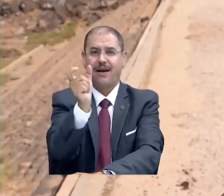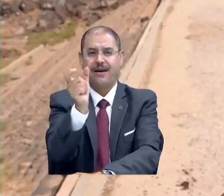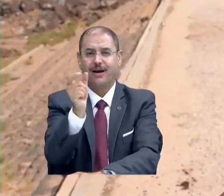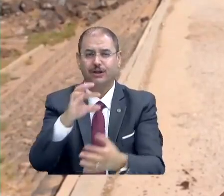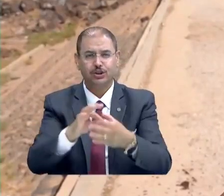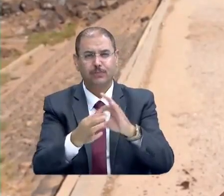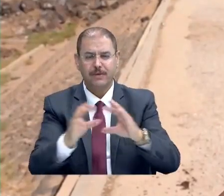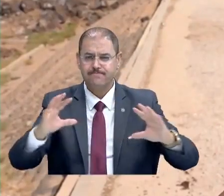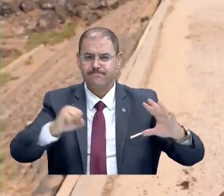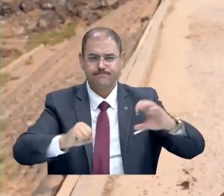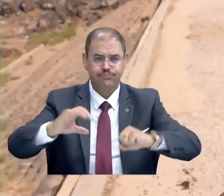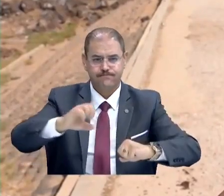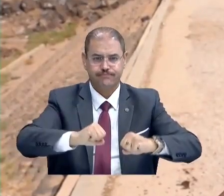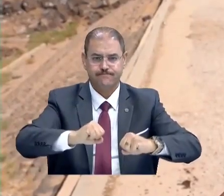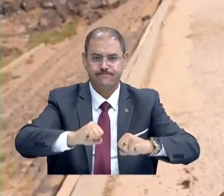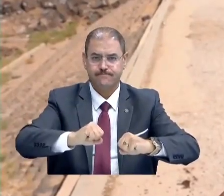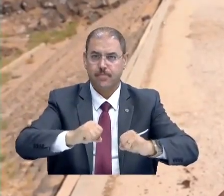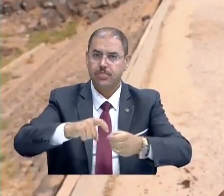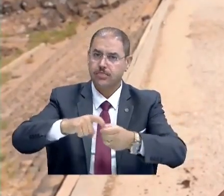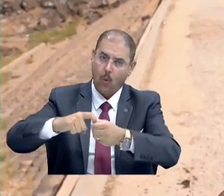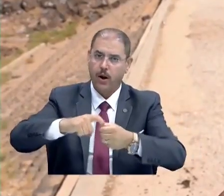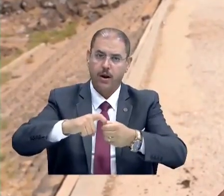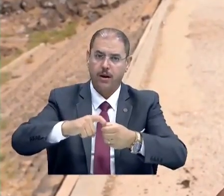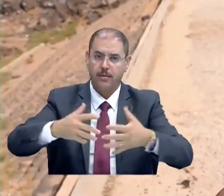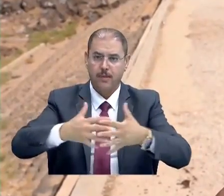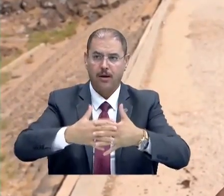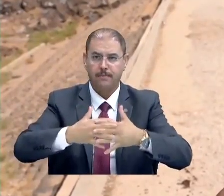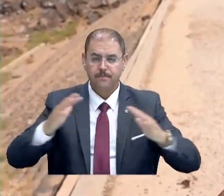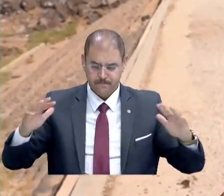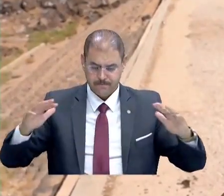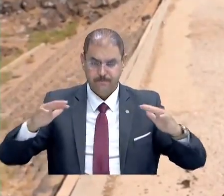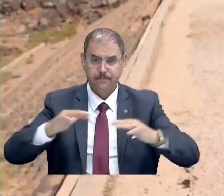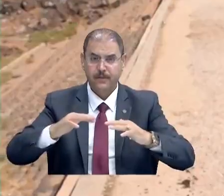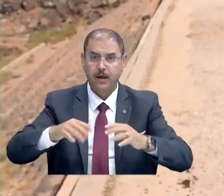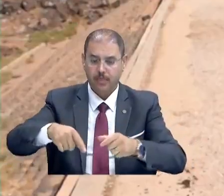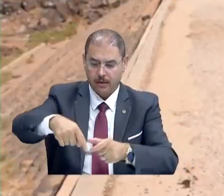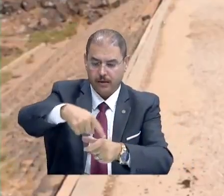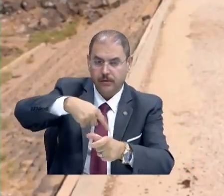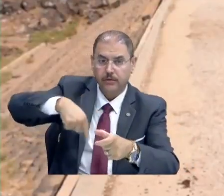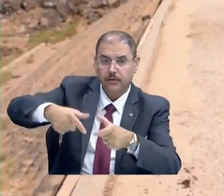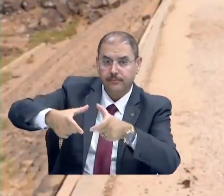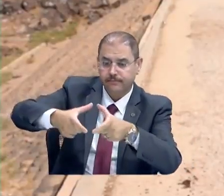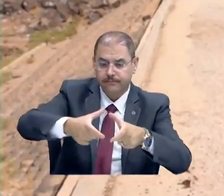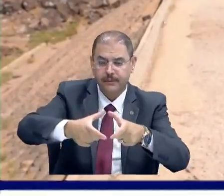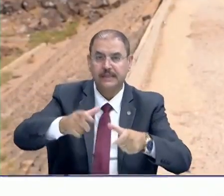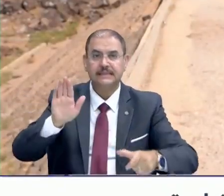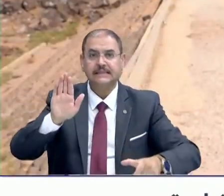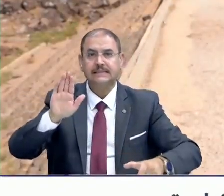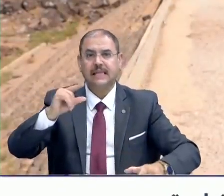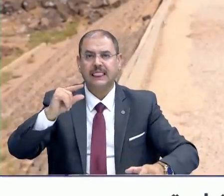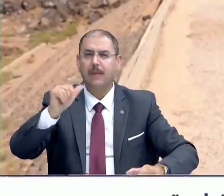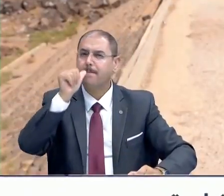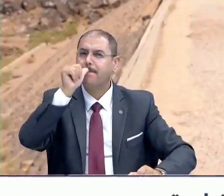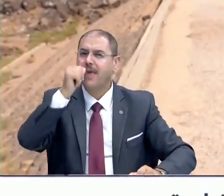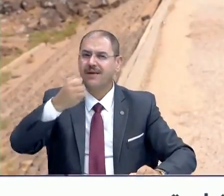منطقه سما السرحان اللي موجودين حول السد السد سما السرحان هذه الجمعيه ان شاء